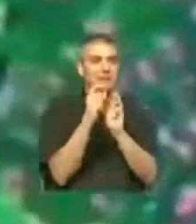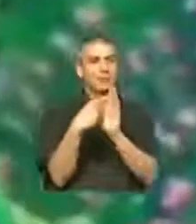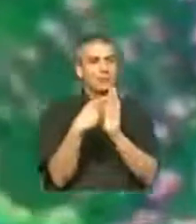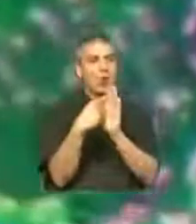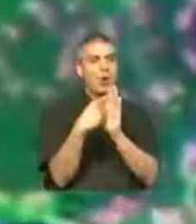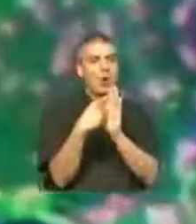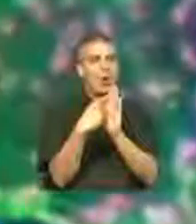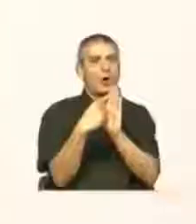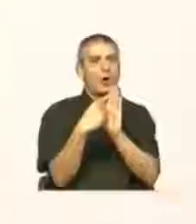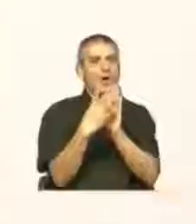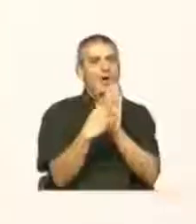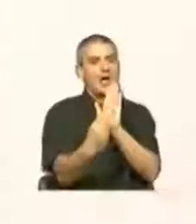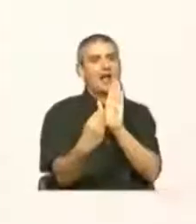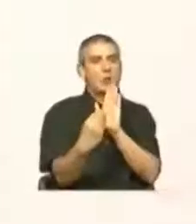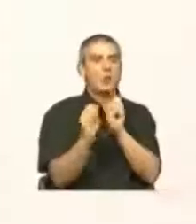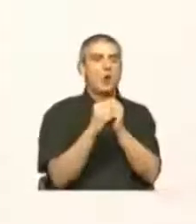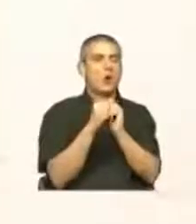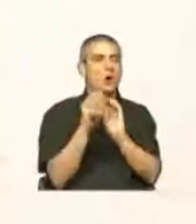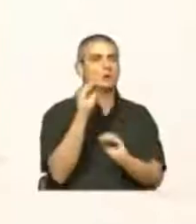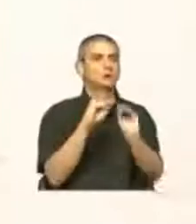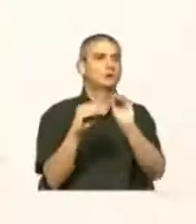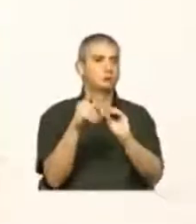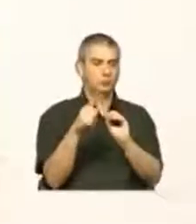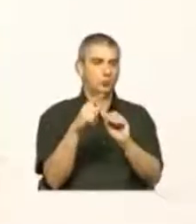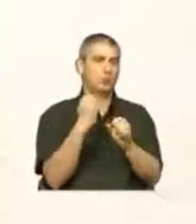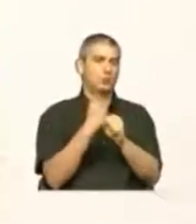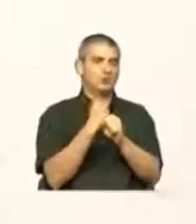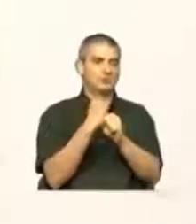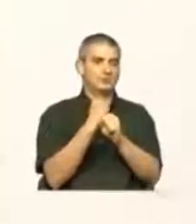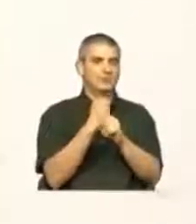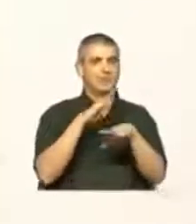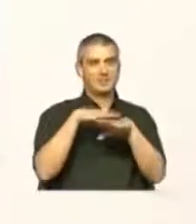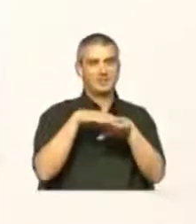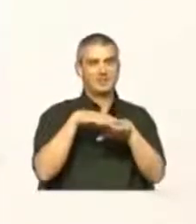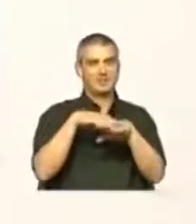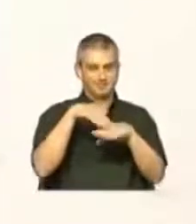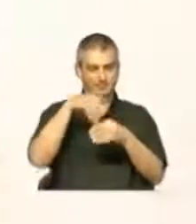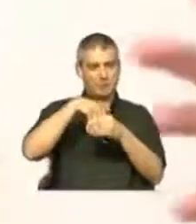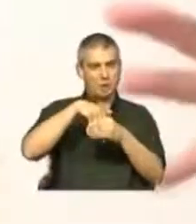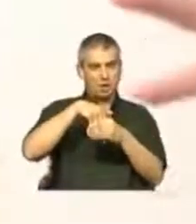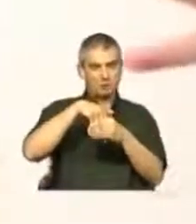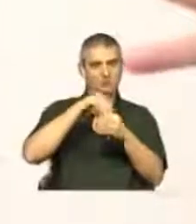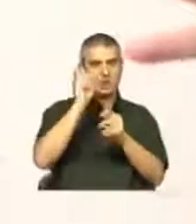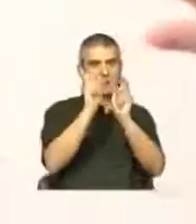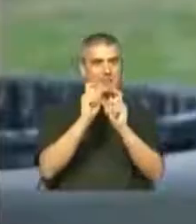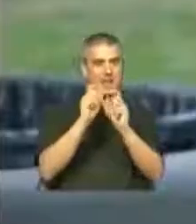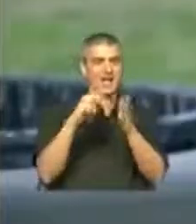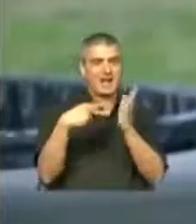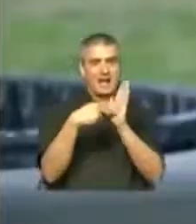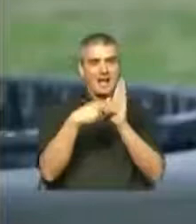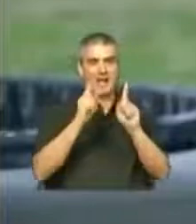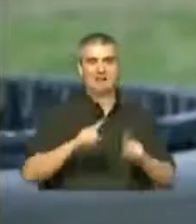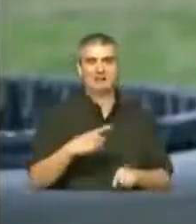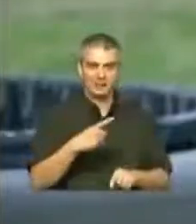או אפילו ישמשו ככאלה שמקיימים תפקידים, פונקציות של תאי עצב. I was